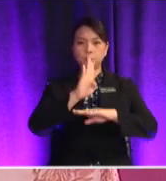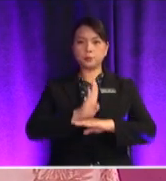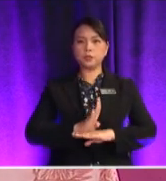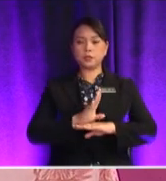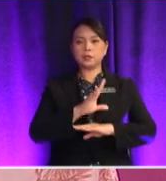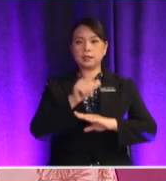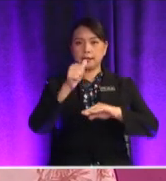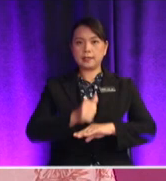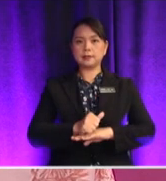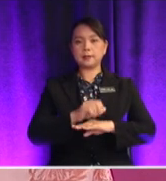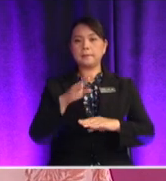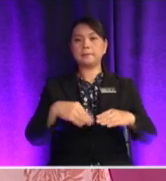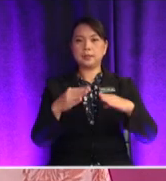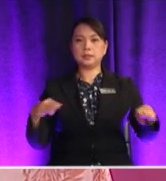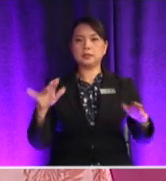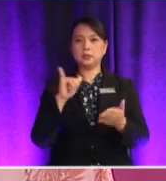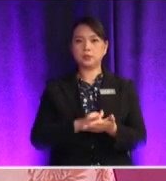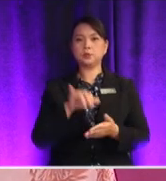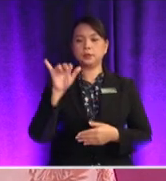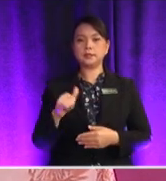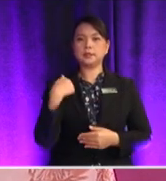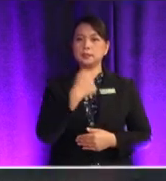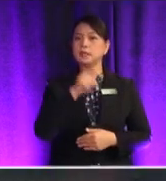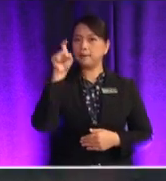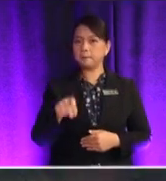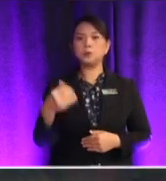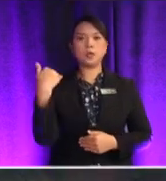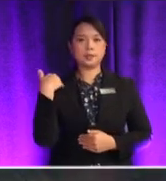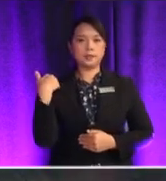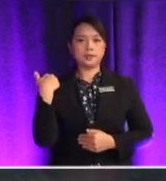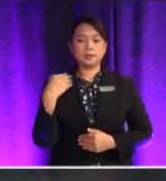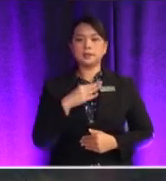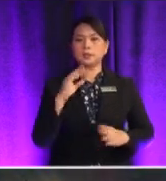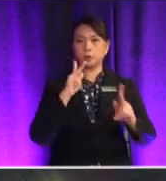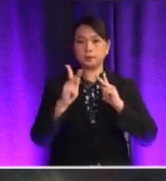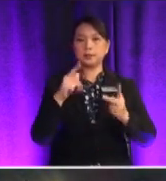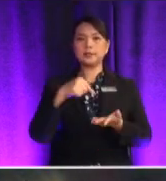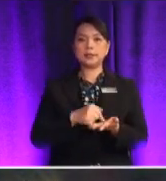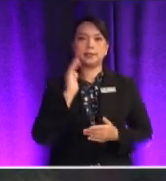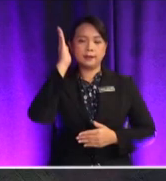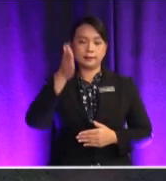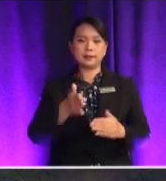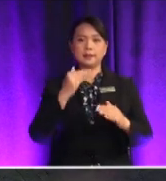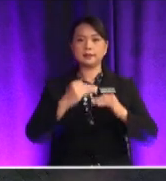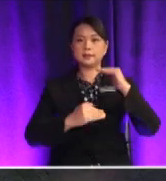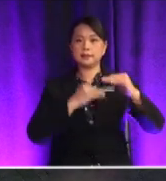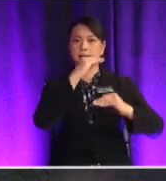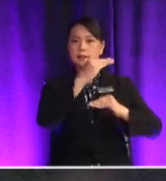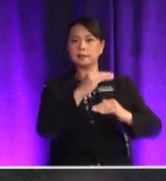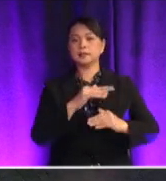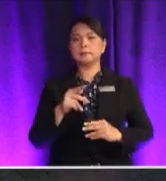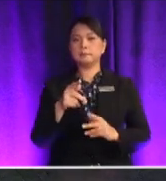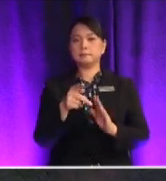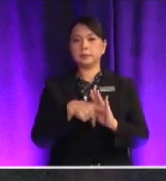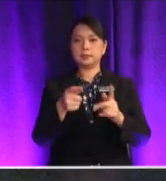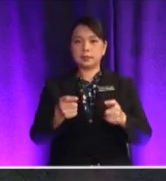adat budaya, bahasa itulah yang kita perlu ada dulu. Kerana komunikasi inilah yang akan meningkatkan penerimaan kita